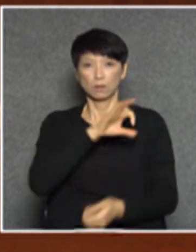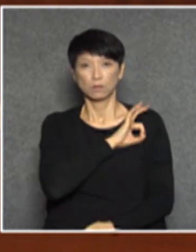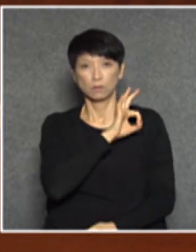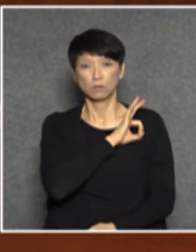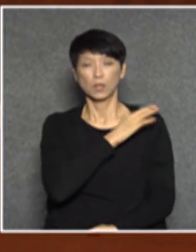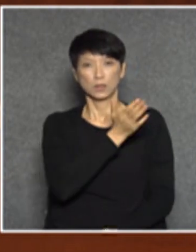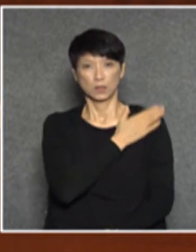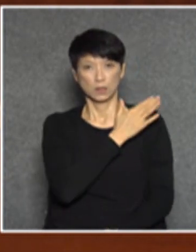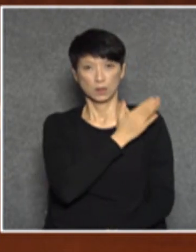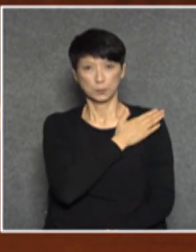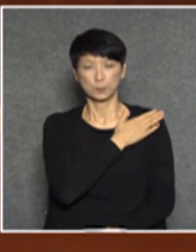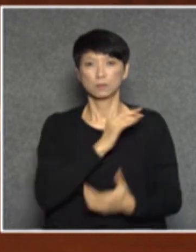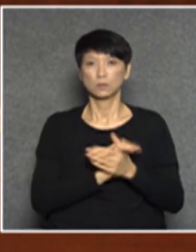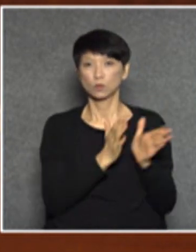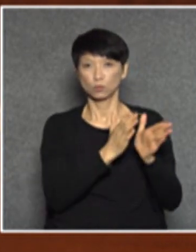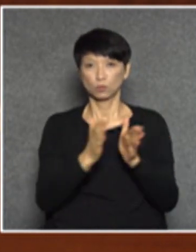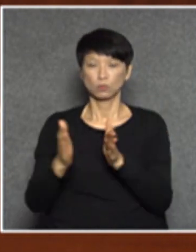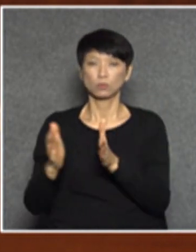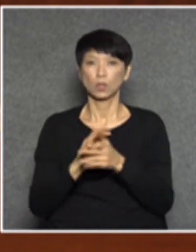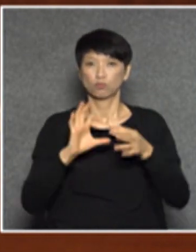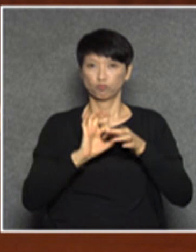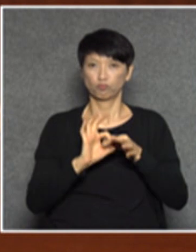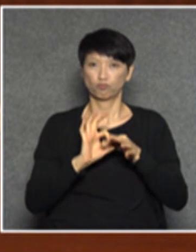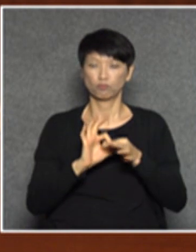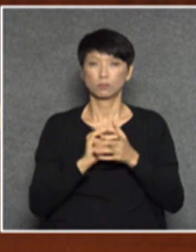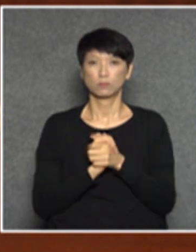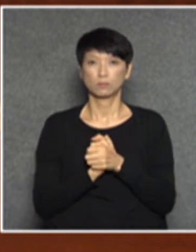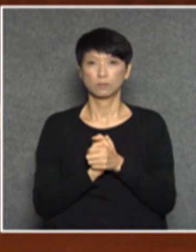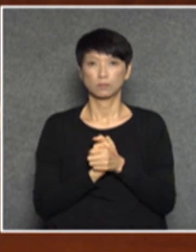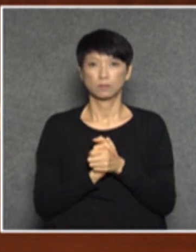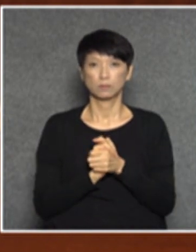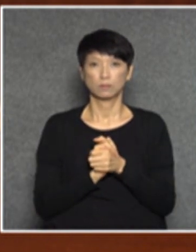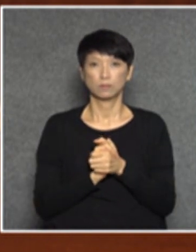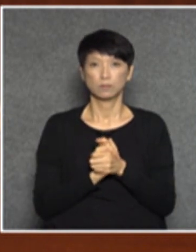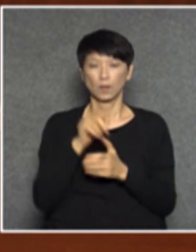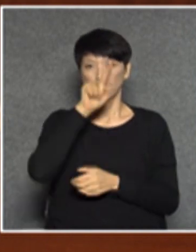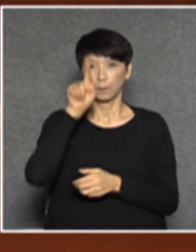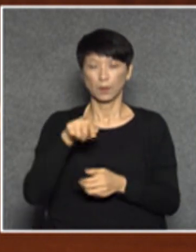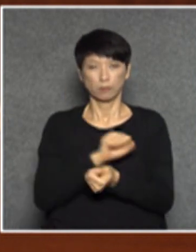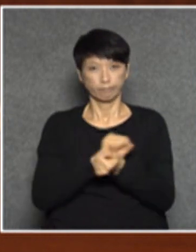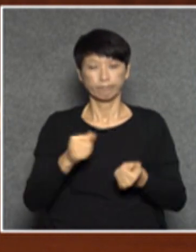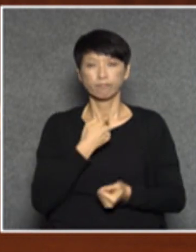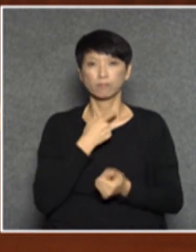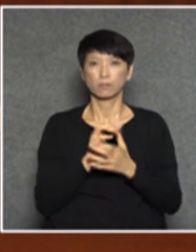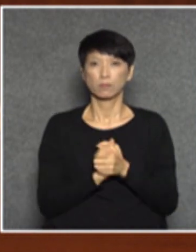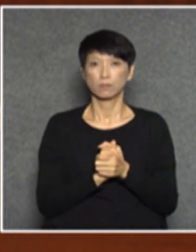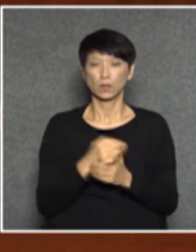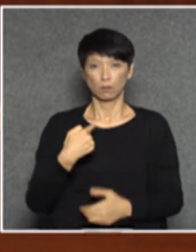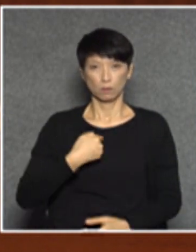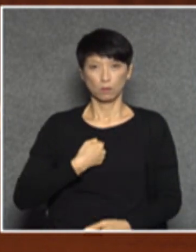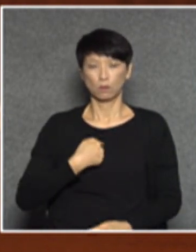任啊，處理好我哋嘅關係裏邊嘅問題。我和特區政府完全